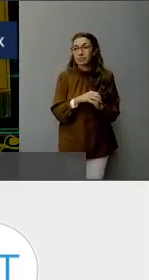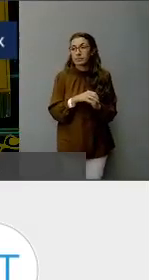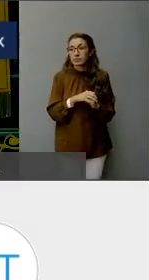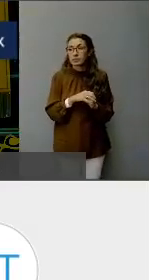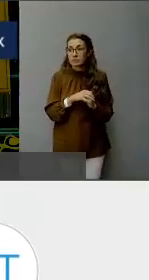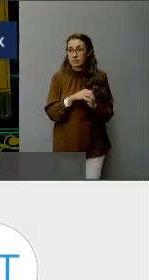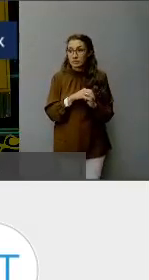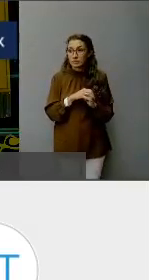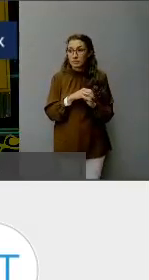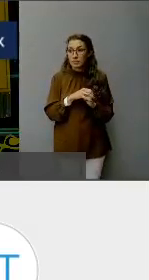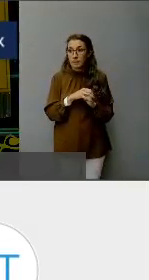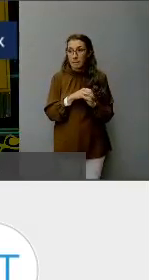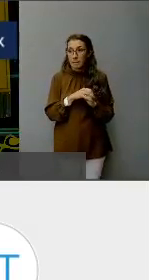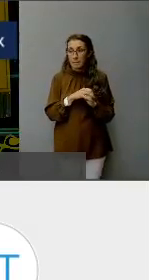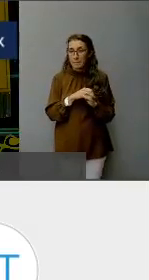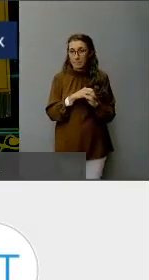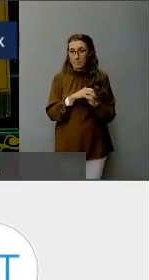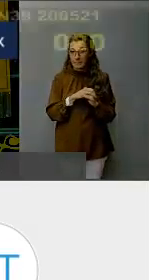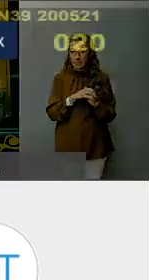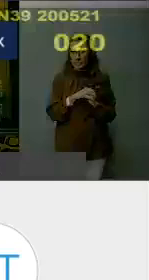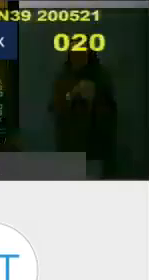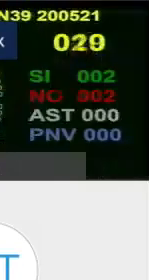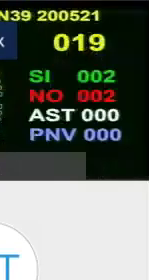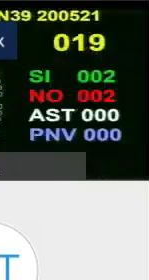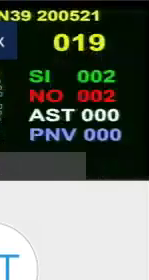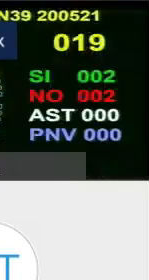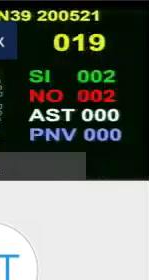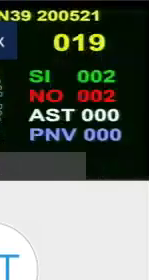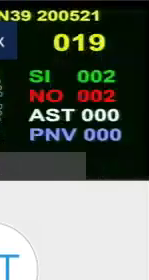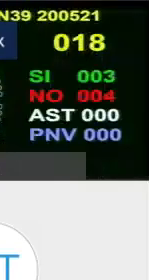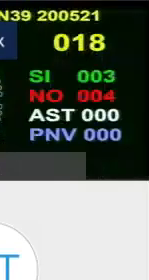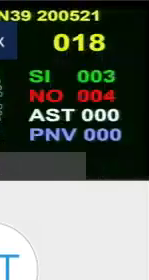giunta si vota